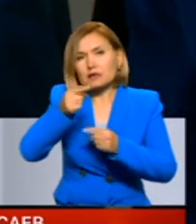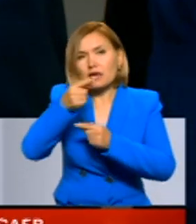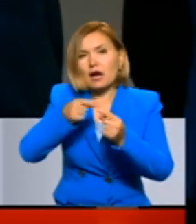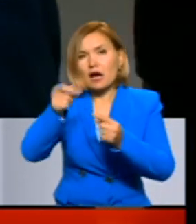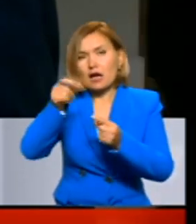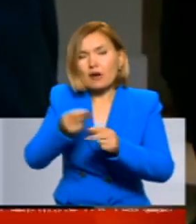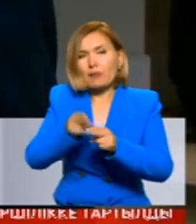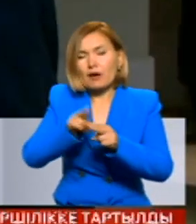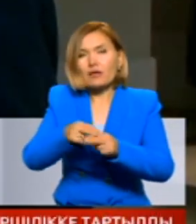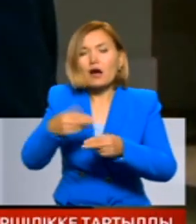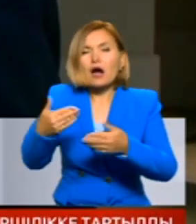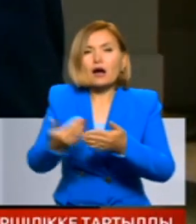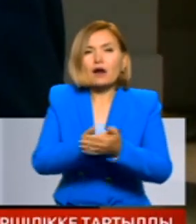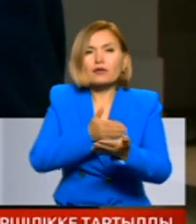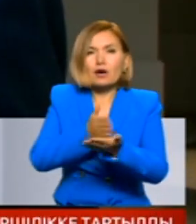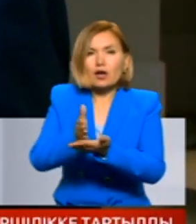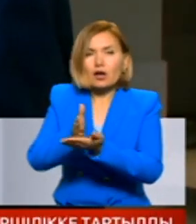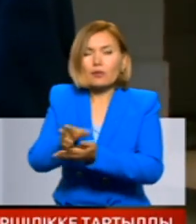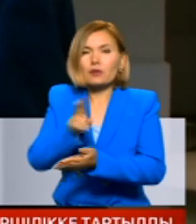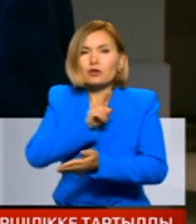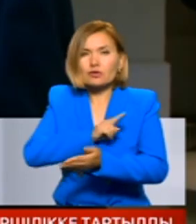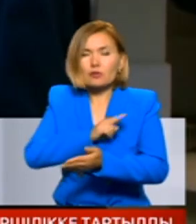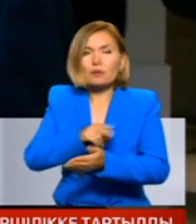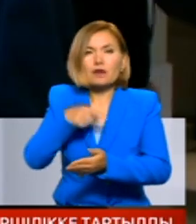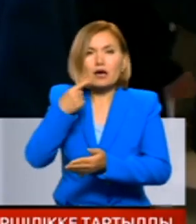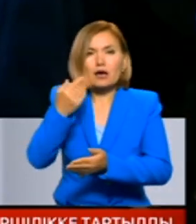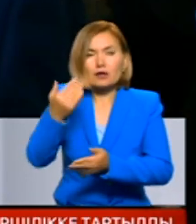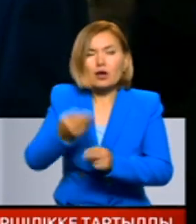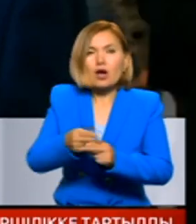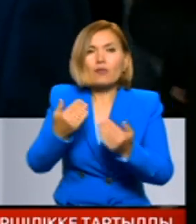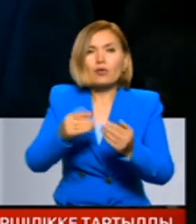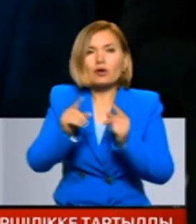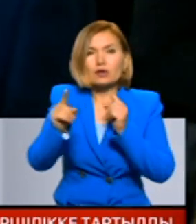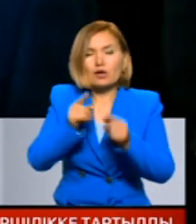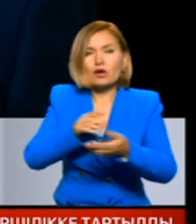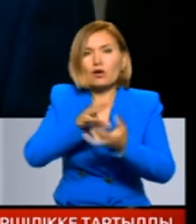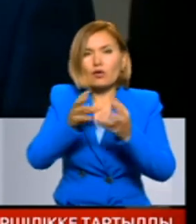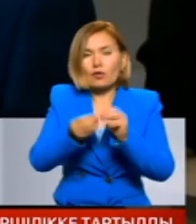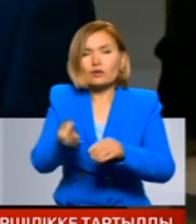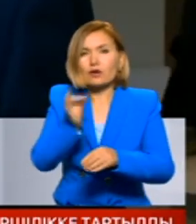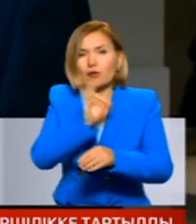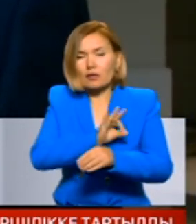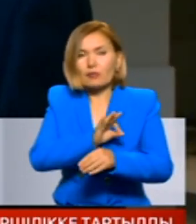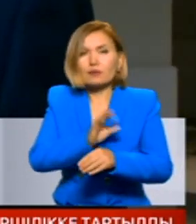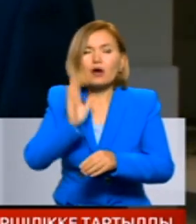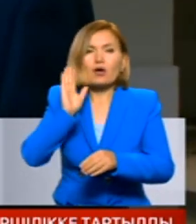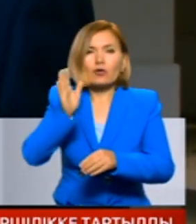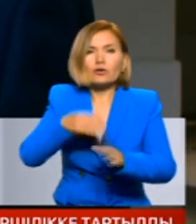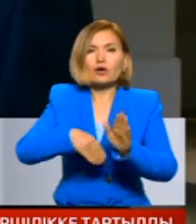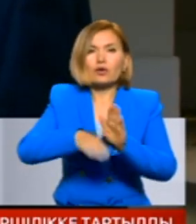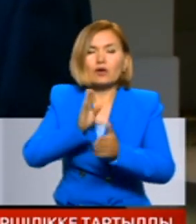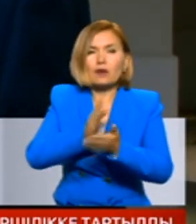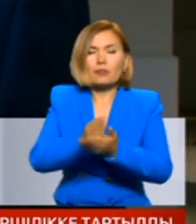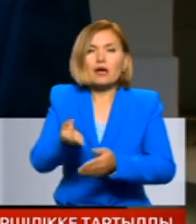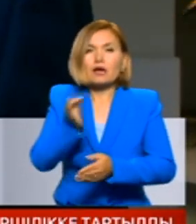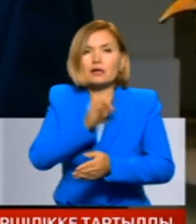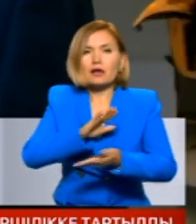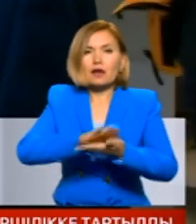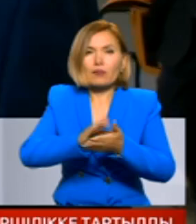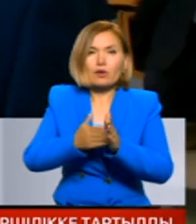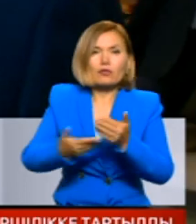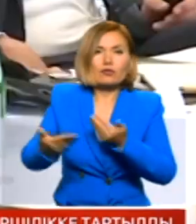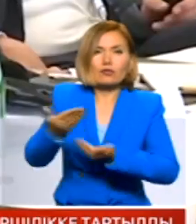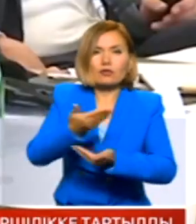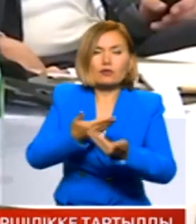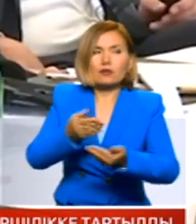ретінде қай салада қандай бағытта жұмыс істей алатынымызды айттық. Бүгінгі жиынның нәтижесін көп ұзамай бірге көретін боламыз. Себебі тиімді келіссөздер